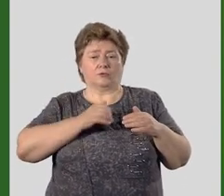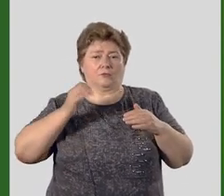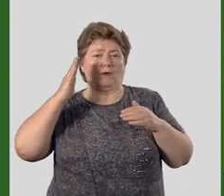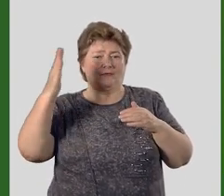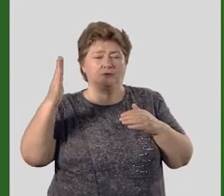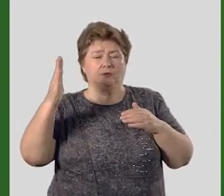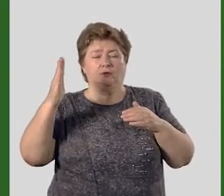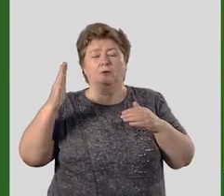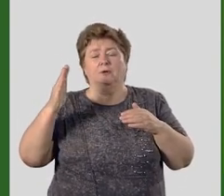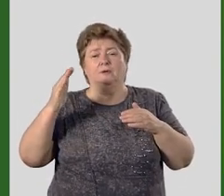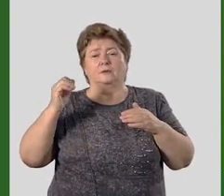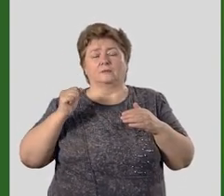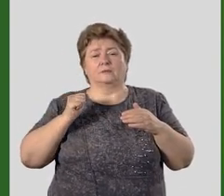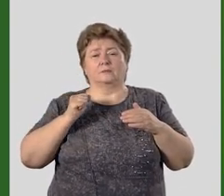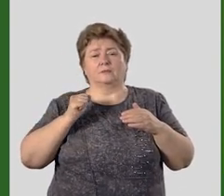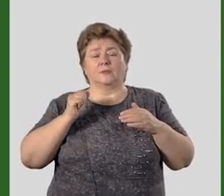юго-юго-восток,